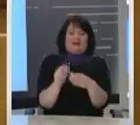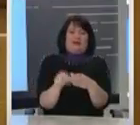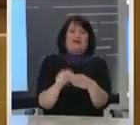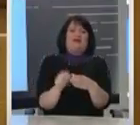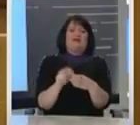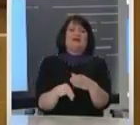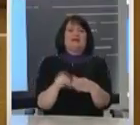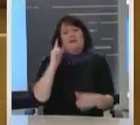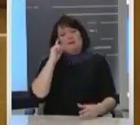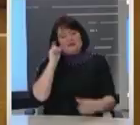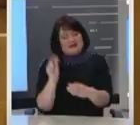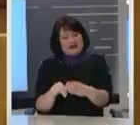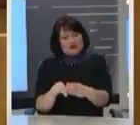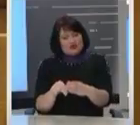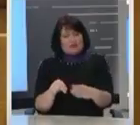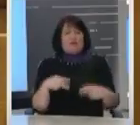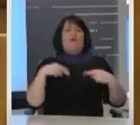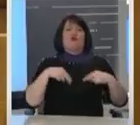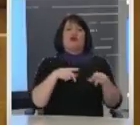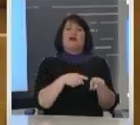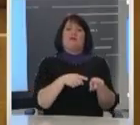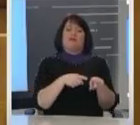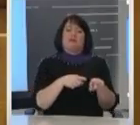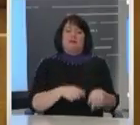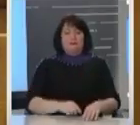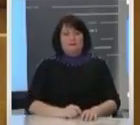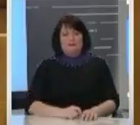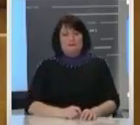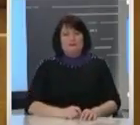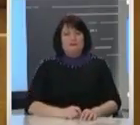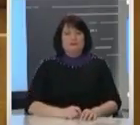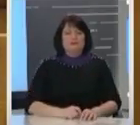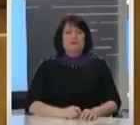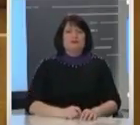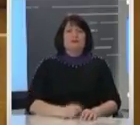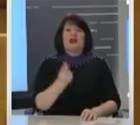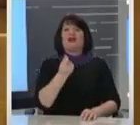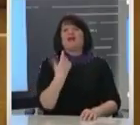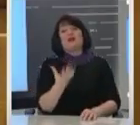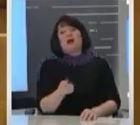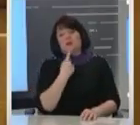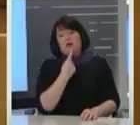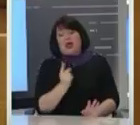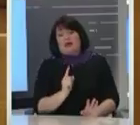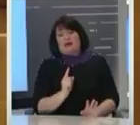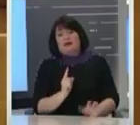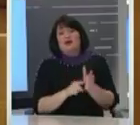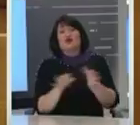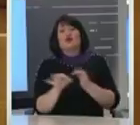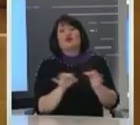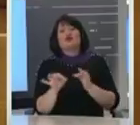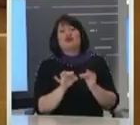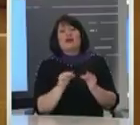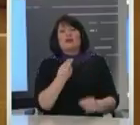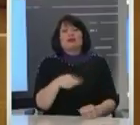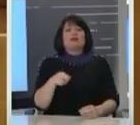του κοινοβουλευτισμού μας. Αλλά βέβαια το σύνθημα είναι παλιό, λεφτά υπάρχουν, γι' αυτό και με το νομοσχέδιό σας